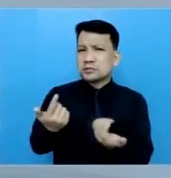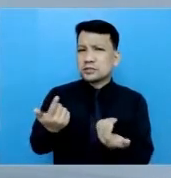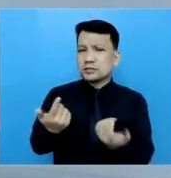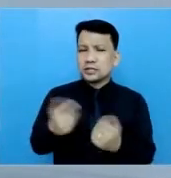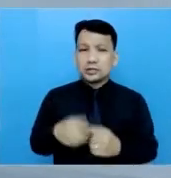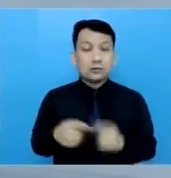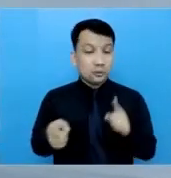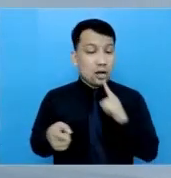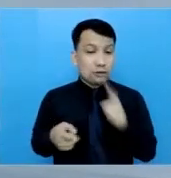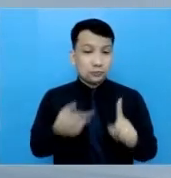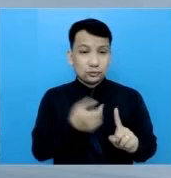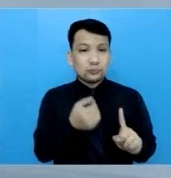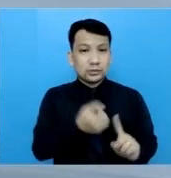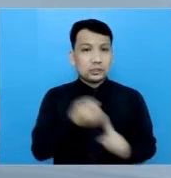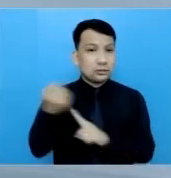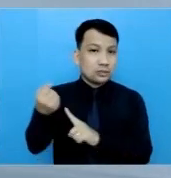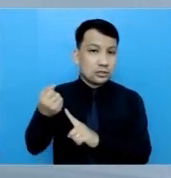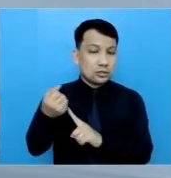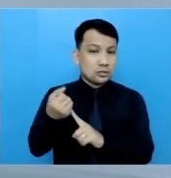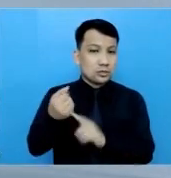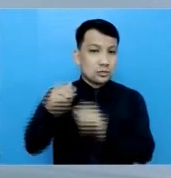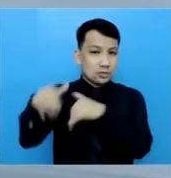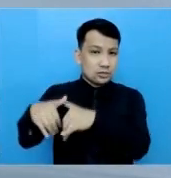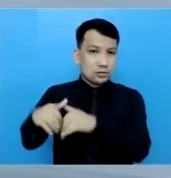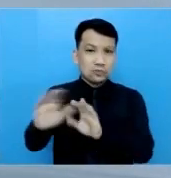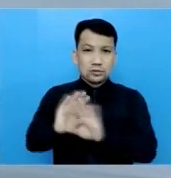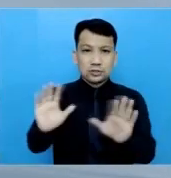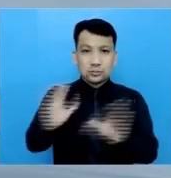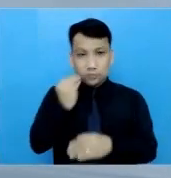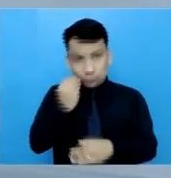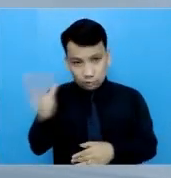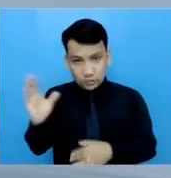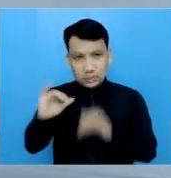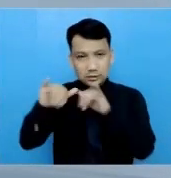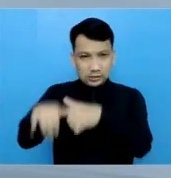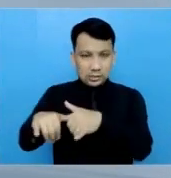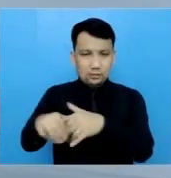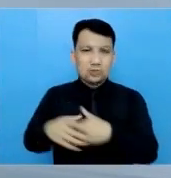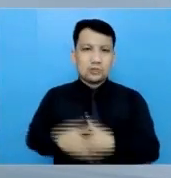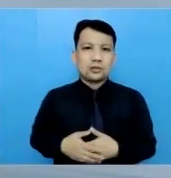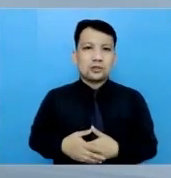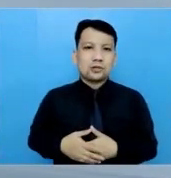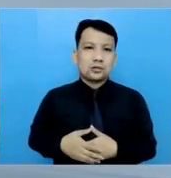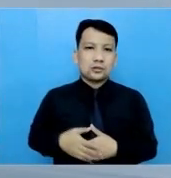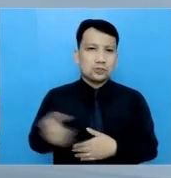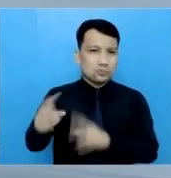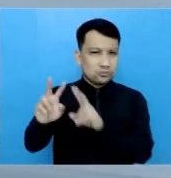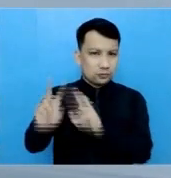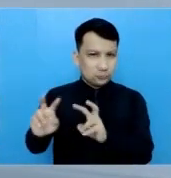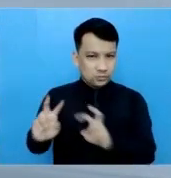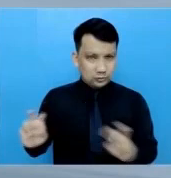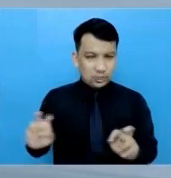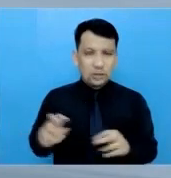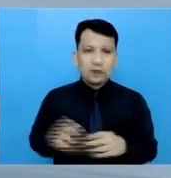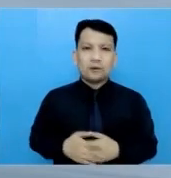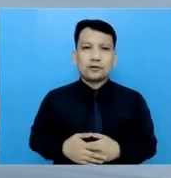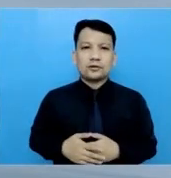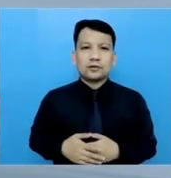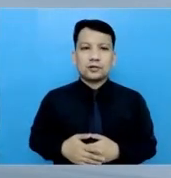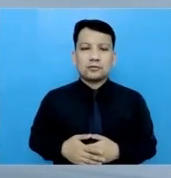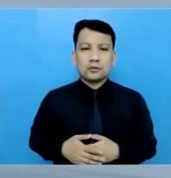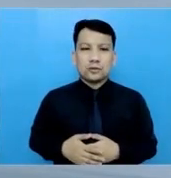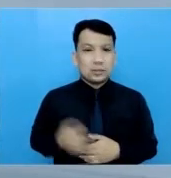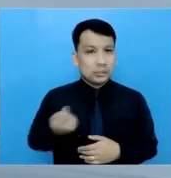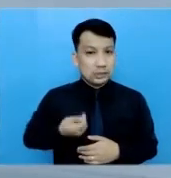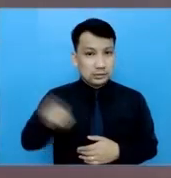Ginawa ko sa kanya, restrictive custody ko muna siya, hindi siya pwedeng umuwi. Tapos agad-agad, pinaimbestigahan ko po siya. Tapos sinabay ko na po